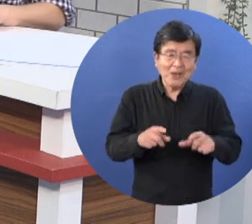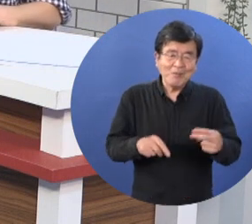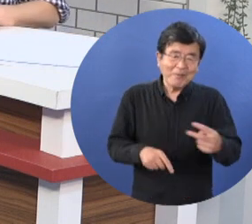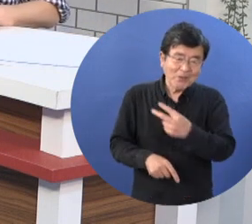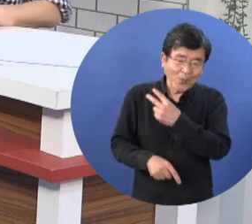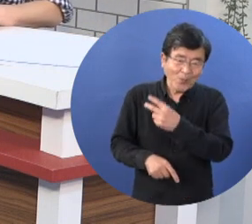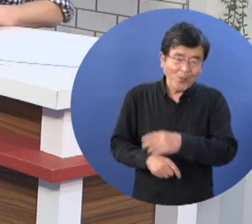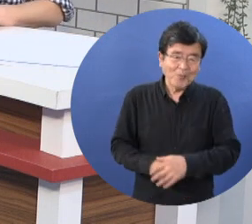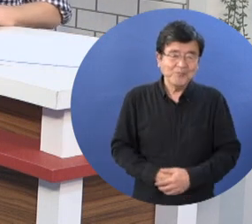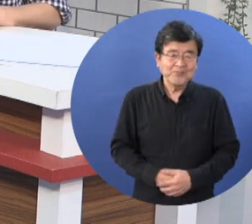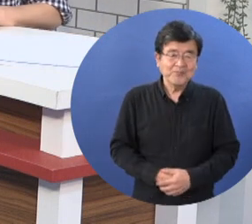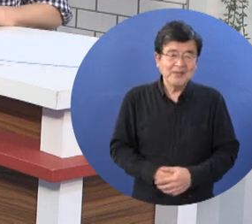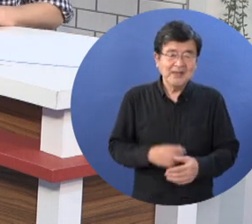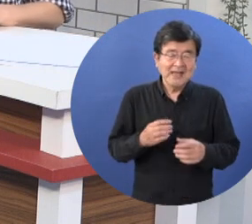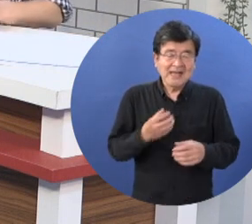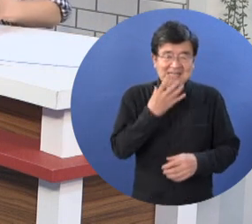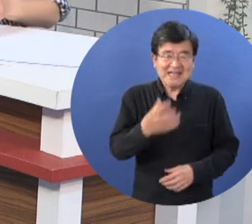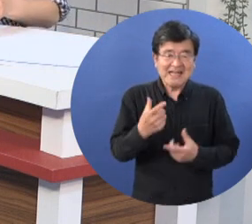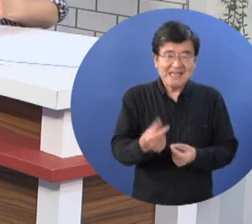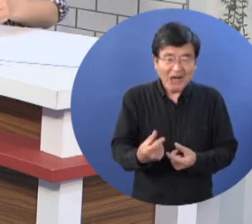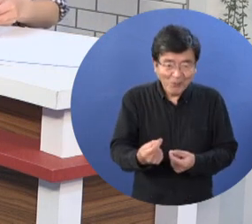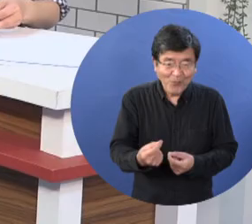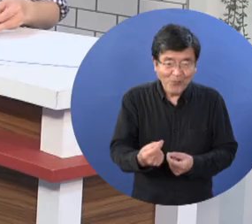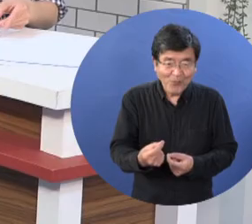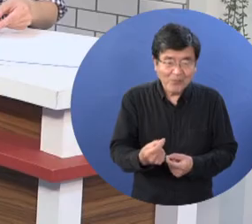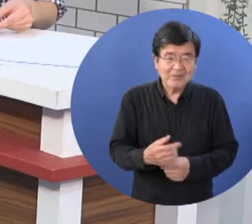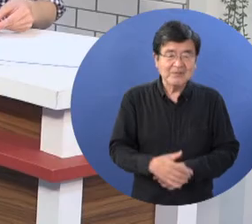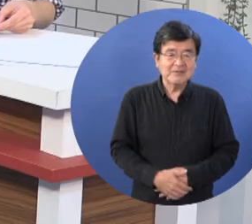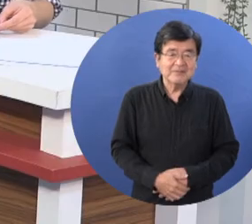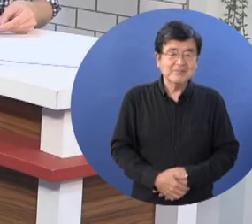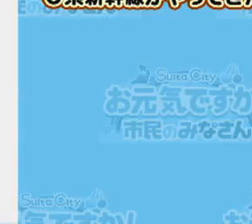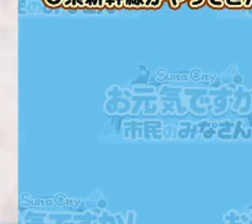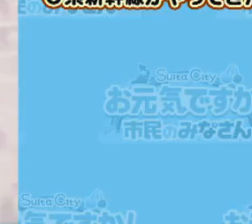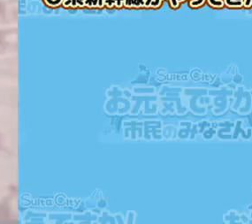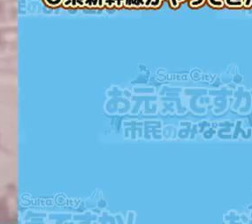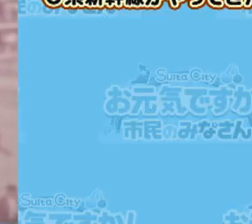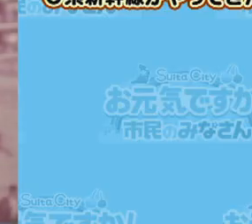正解見てみましょう。 新幹線しか考えられへん。